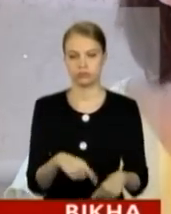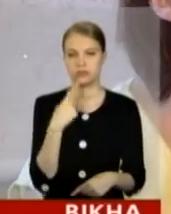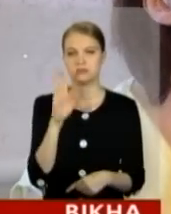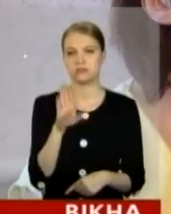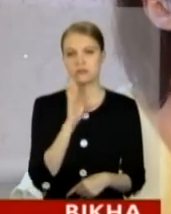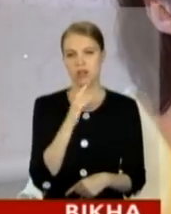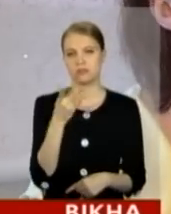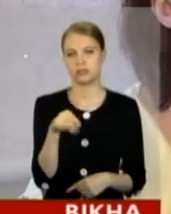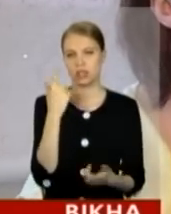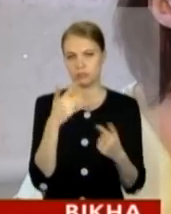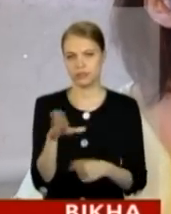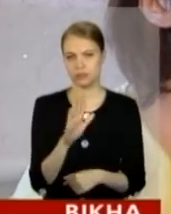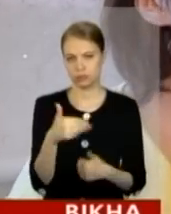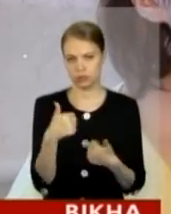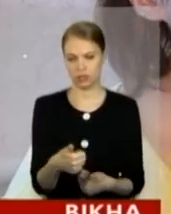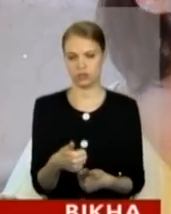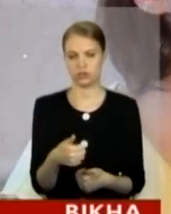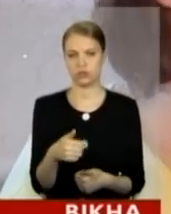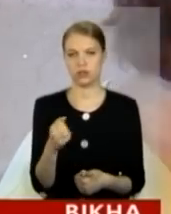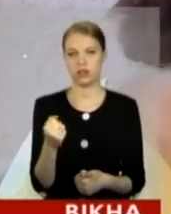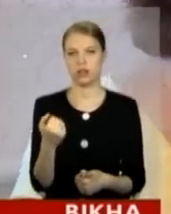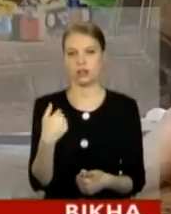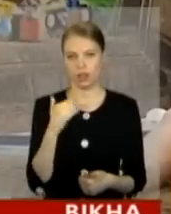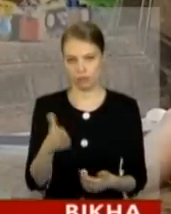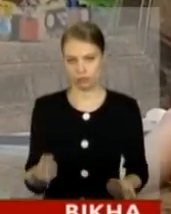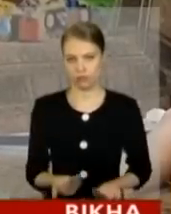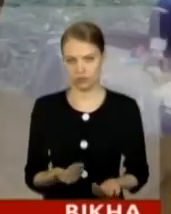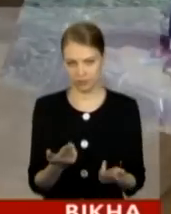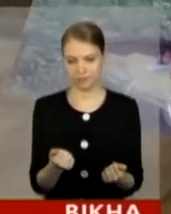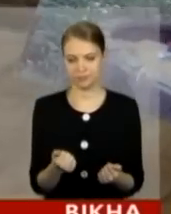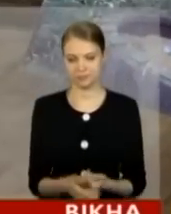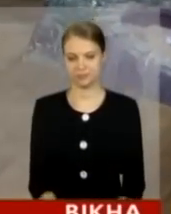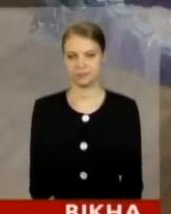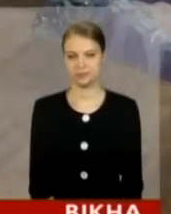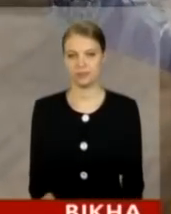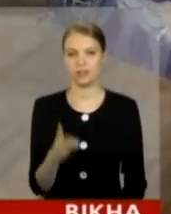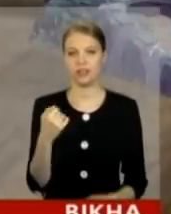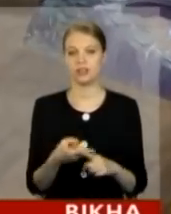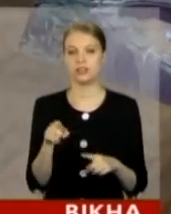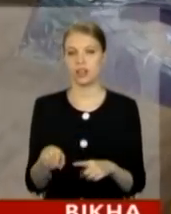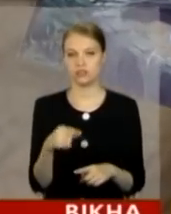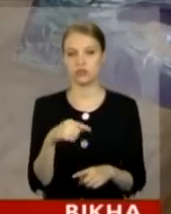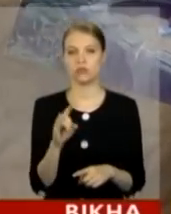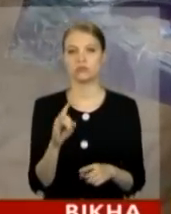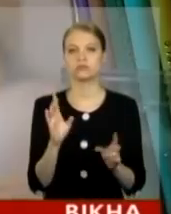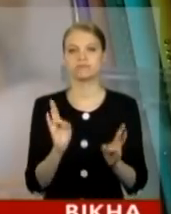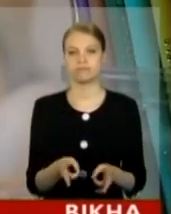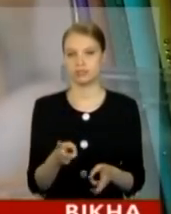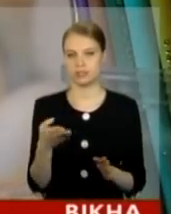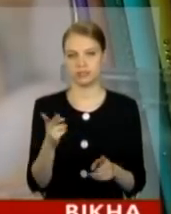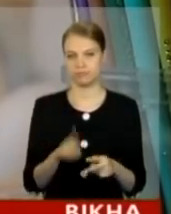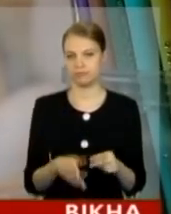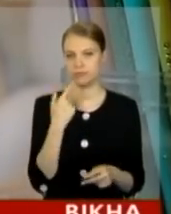мама, не плач, все буде добре, я житиму. Да? На цьому біди Тимурчика не